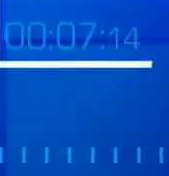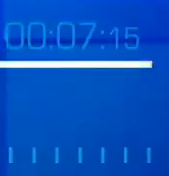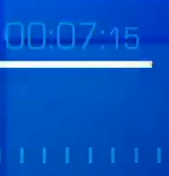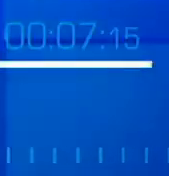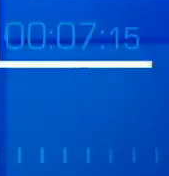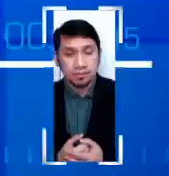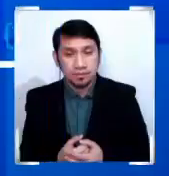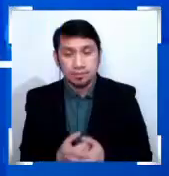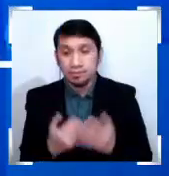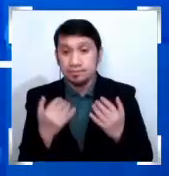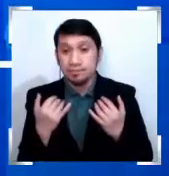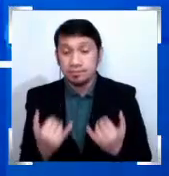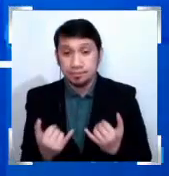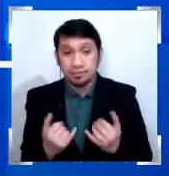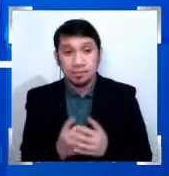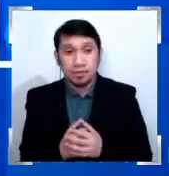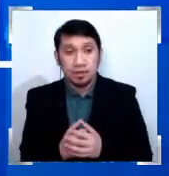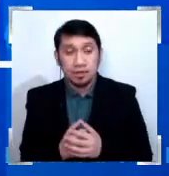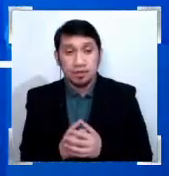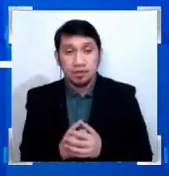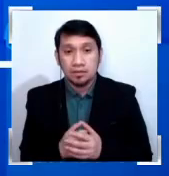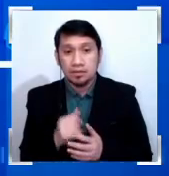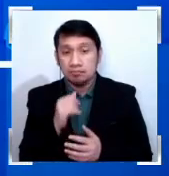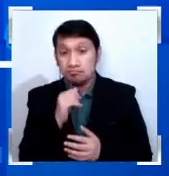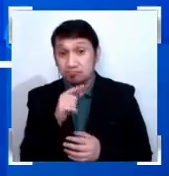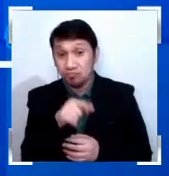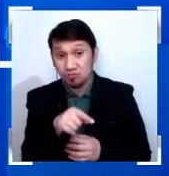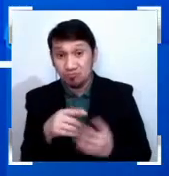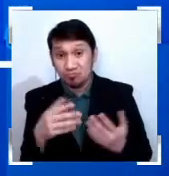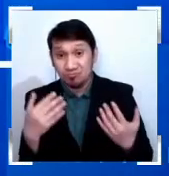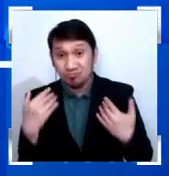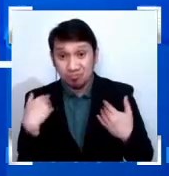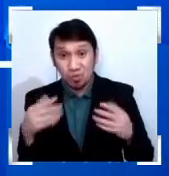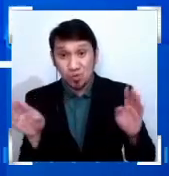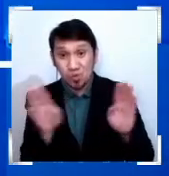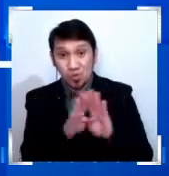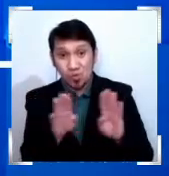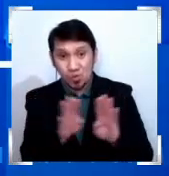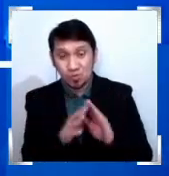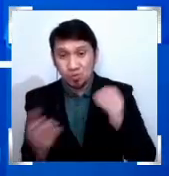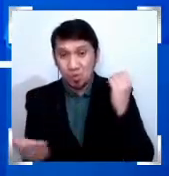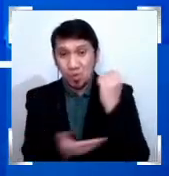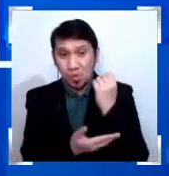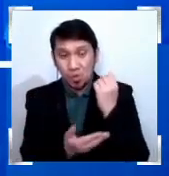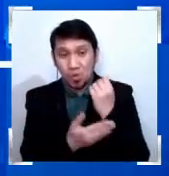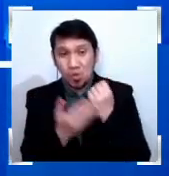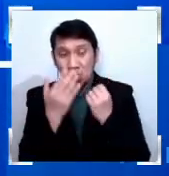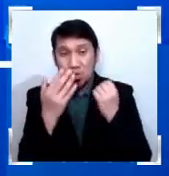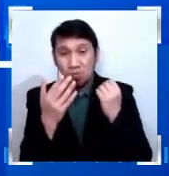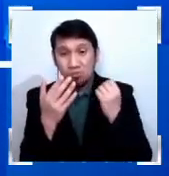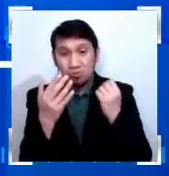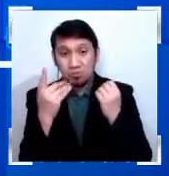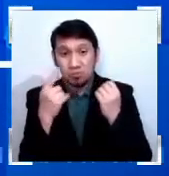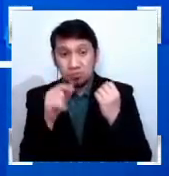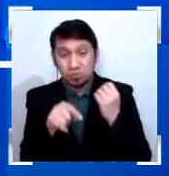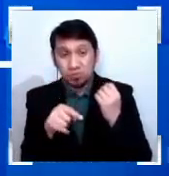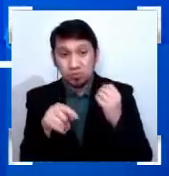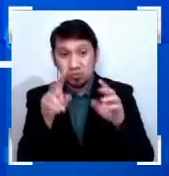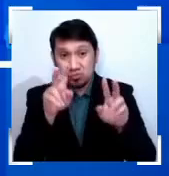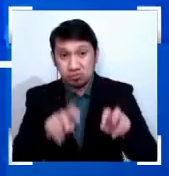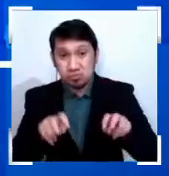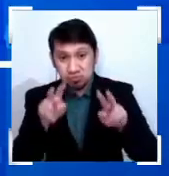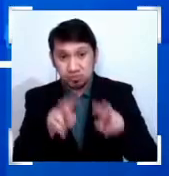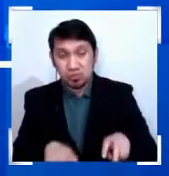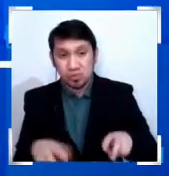Umano'y illegal na quarry operation sa Rodriguez Rizal, ipinasara. Taong 2019 pa raw nagsimula ang quarry na puminsala sa kapaligiran